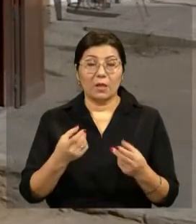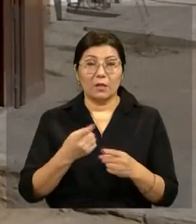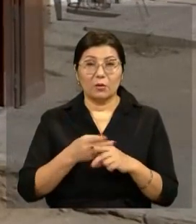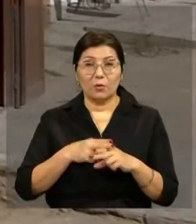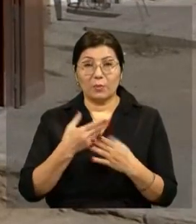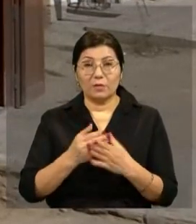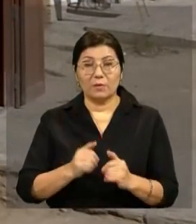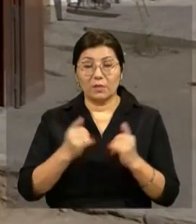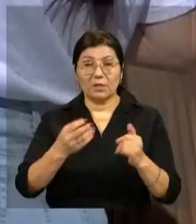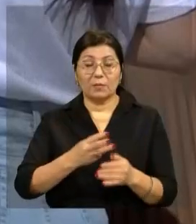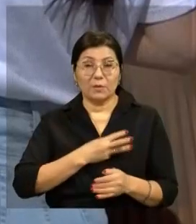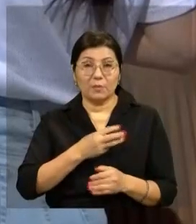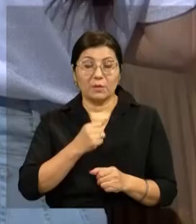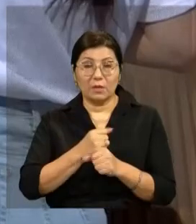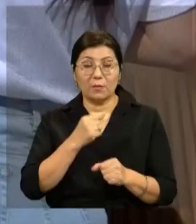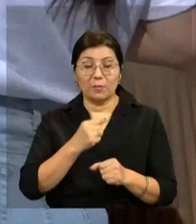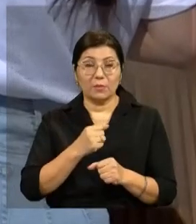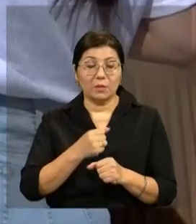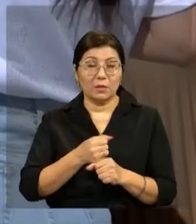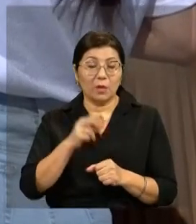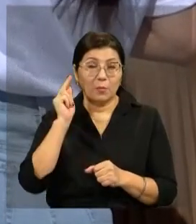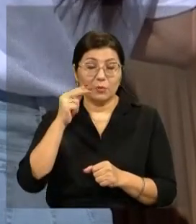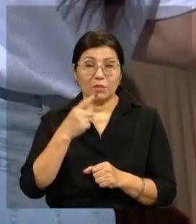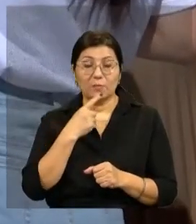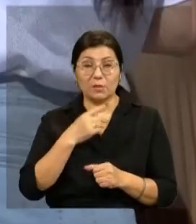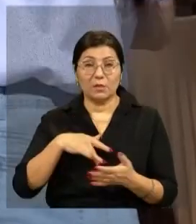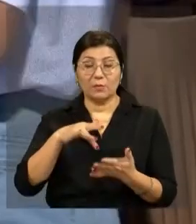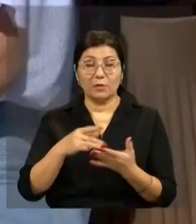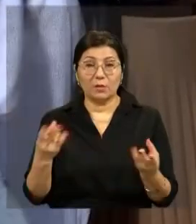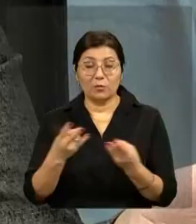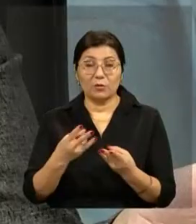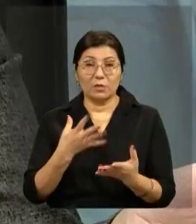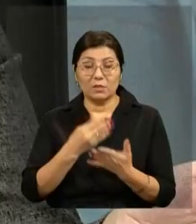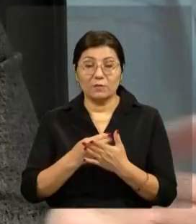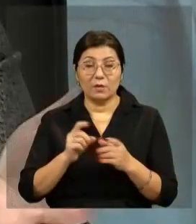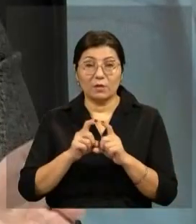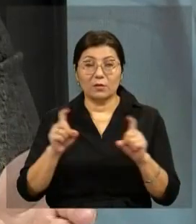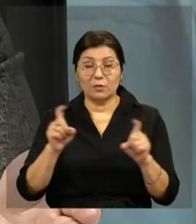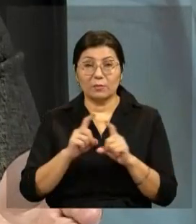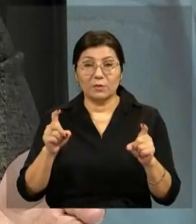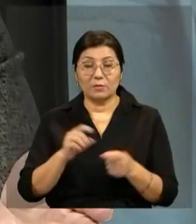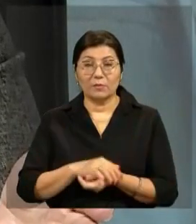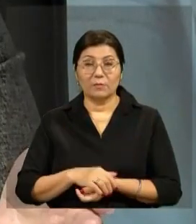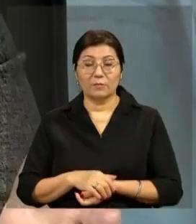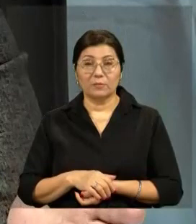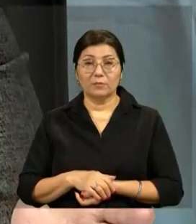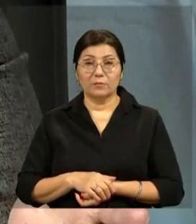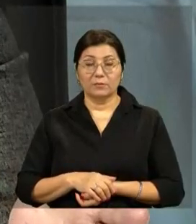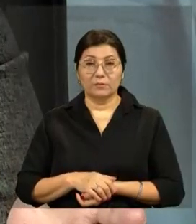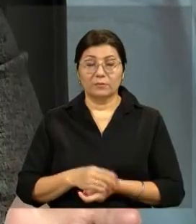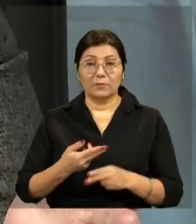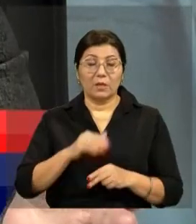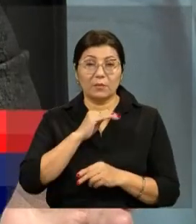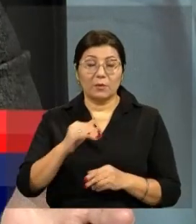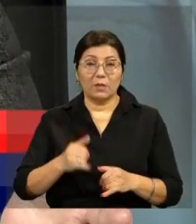связи с увеличением желающих обучаться языкам, центру требуется свое здание. Элементарный уровень, базовый уровень, да, это уровень